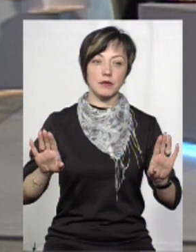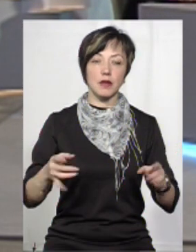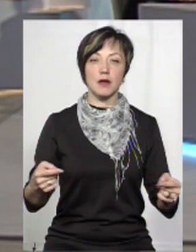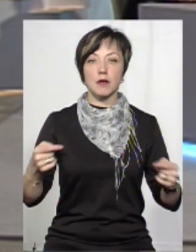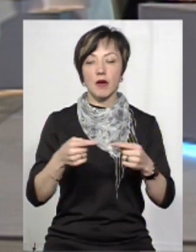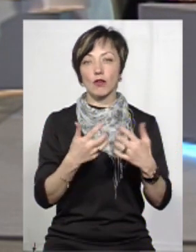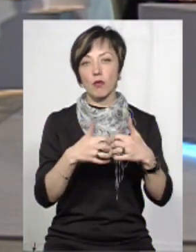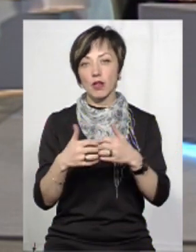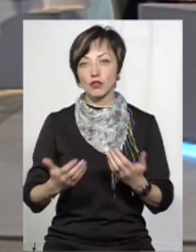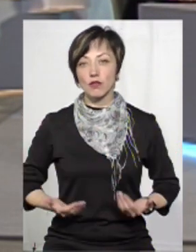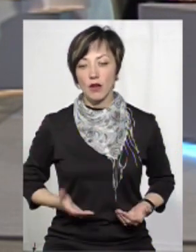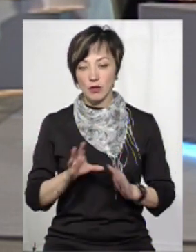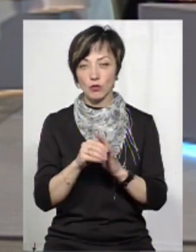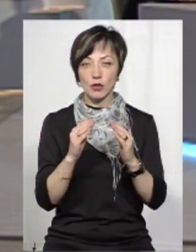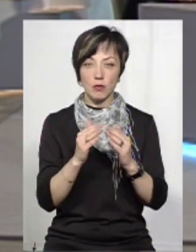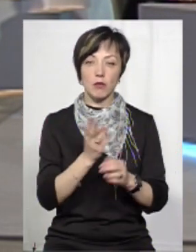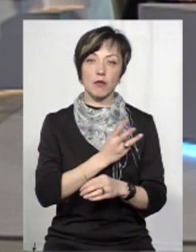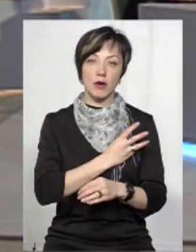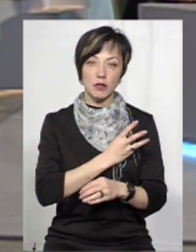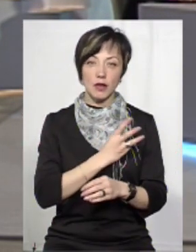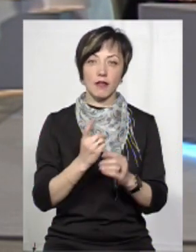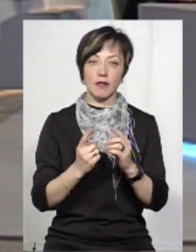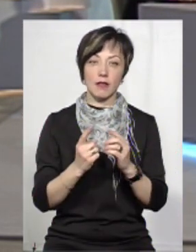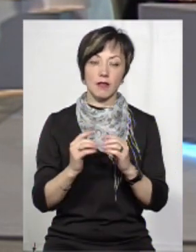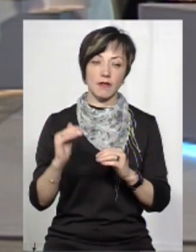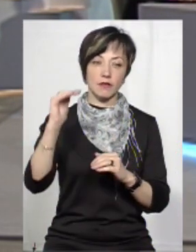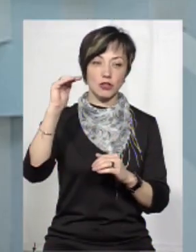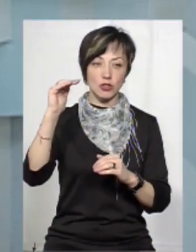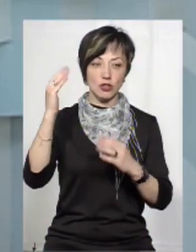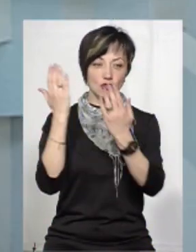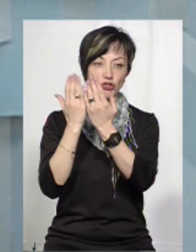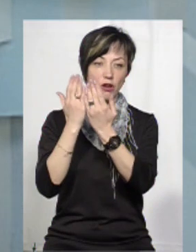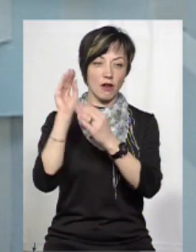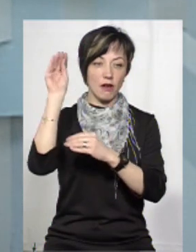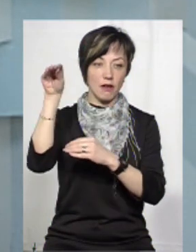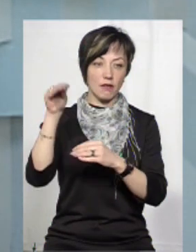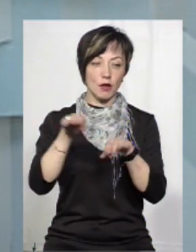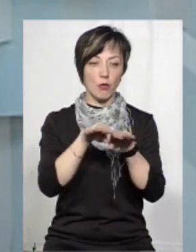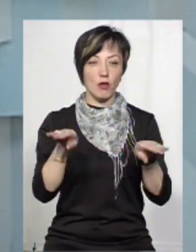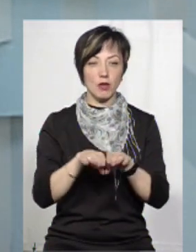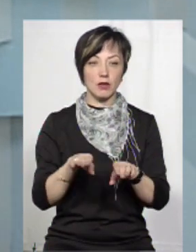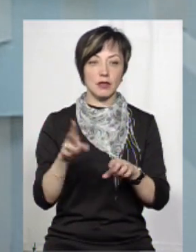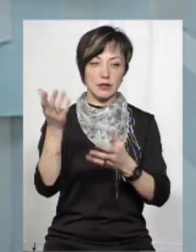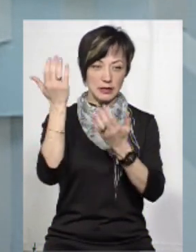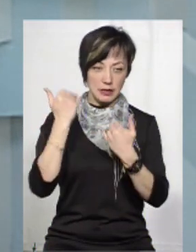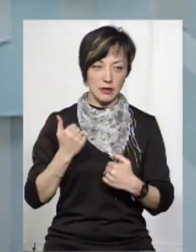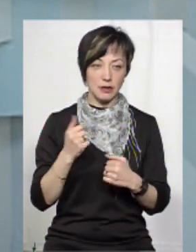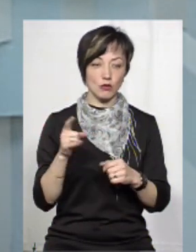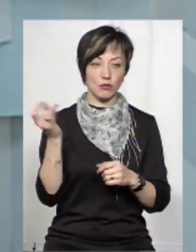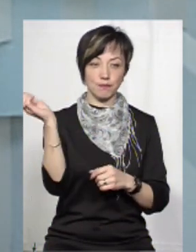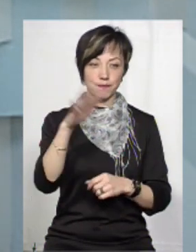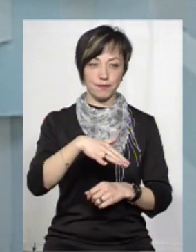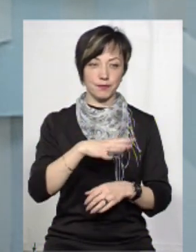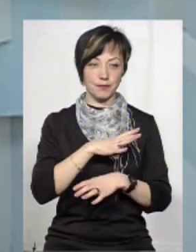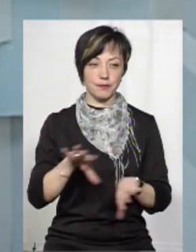певне обладнання зберігається в житловому будинку, тому на висоті, там, на шафах зберігається, на полицях, бажано його зняти, щоб теж